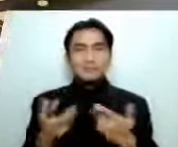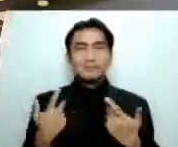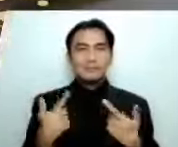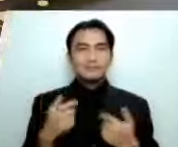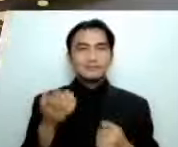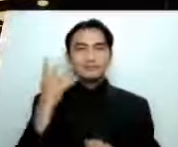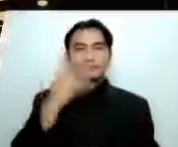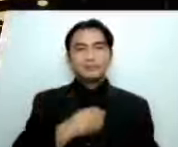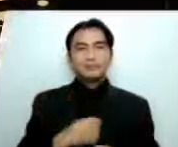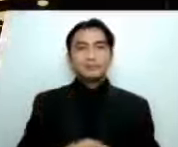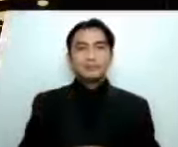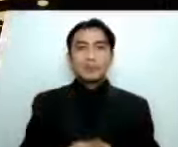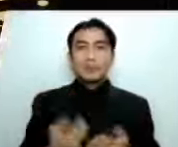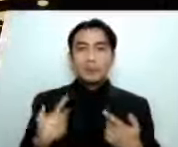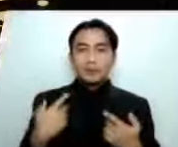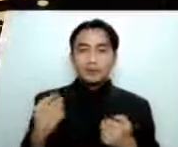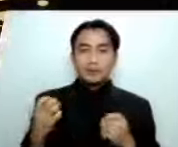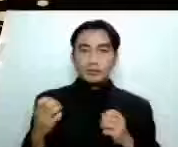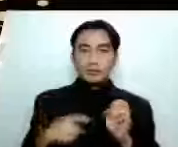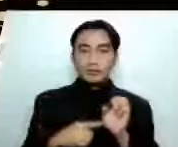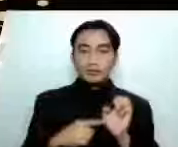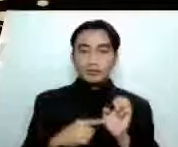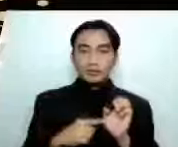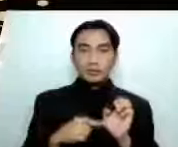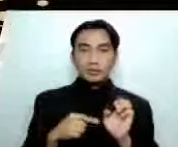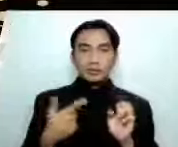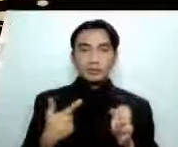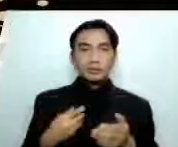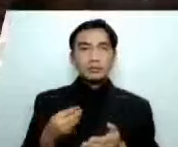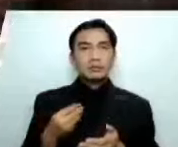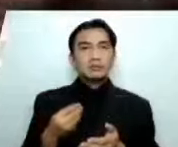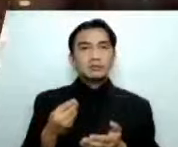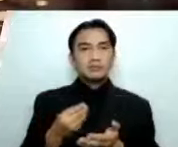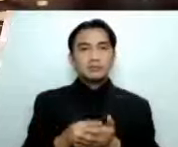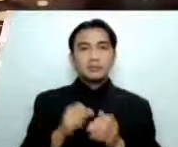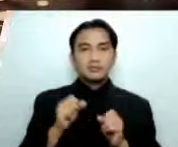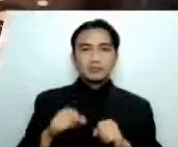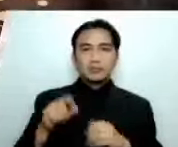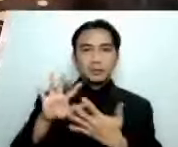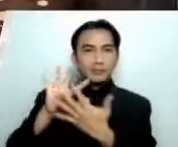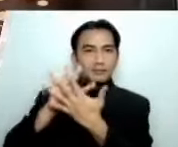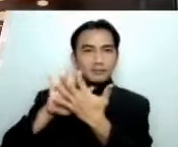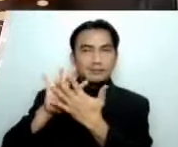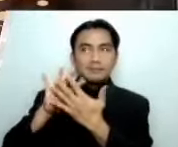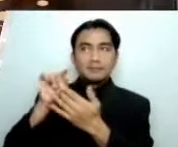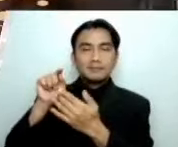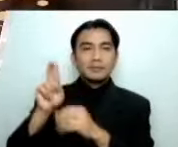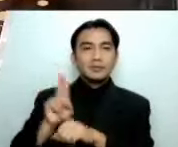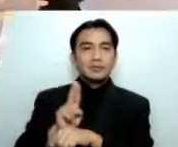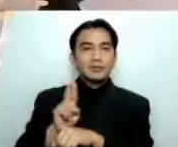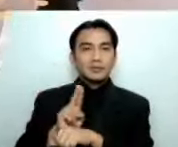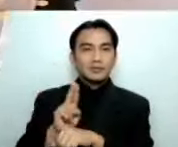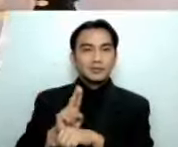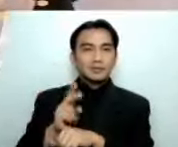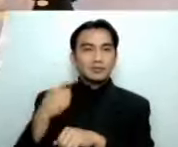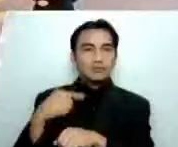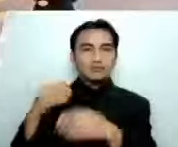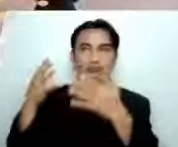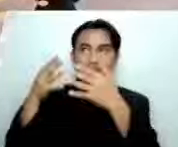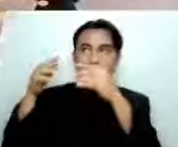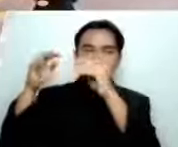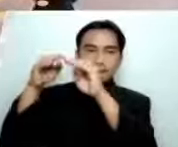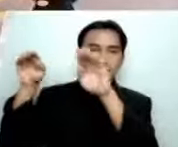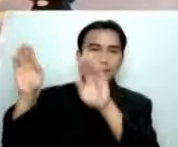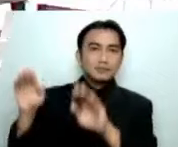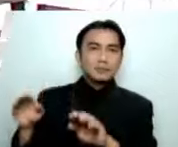sunshade Nets ang mga lugar sa bahay na direktang nasisikatan ng araw pwede ring gumamit ng insulation foam na inilalagay sa pagitan ng bubong